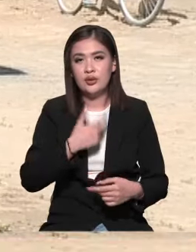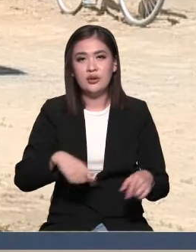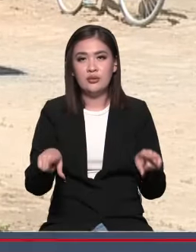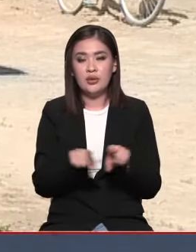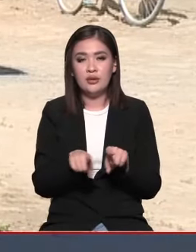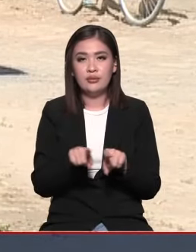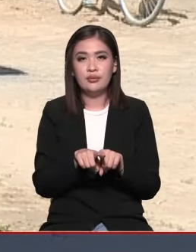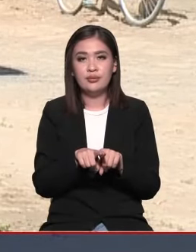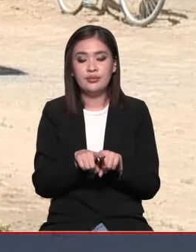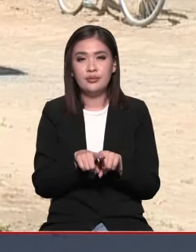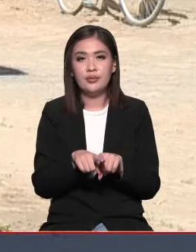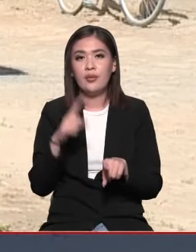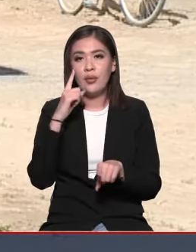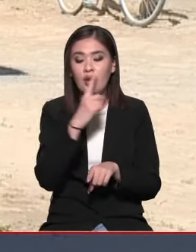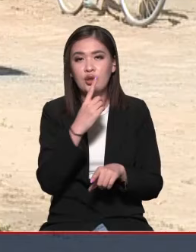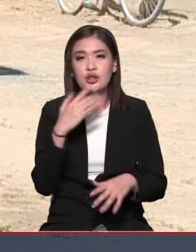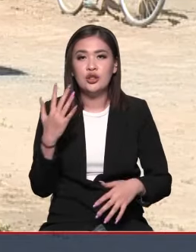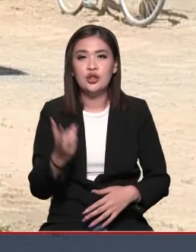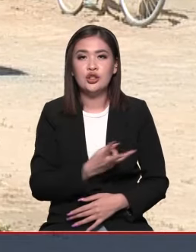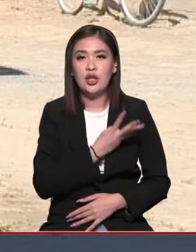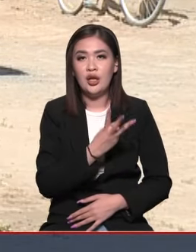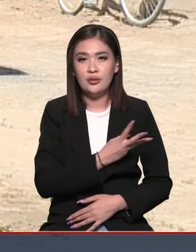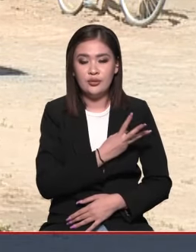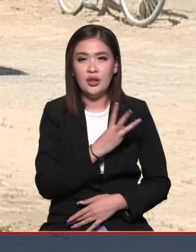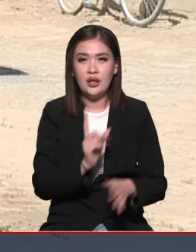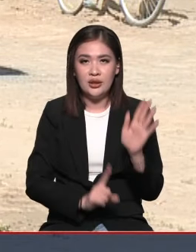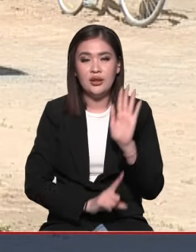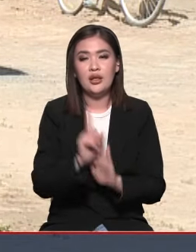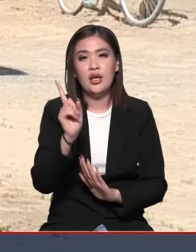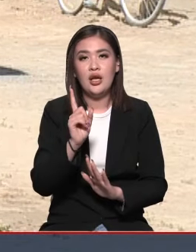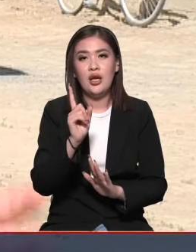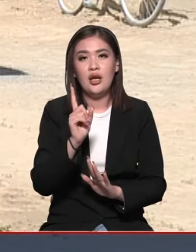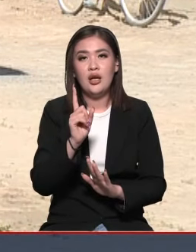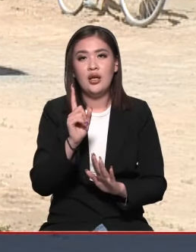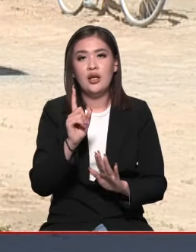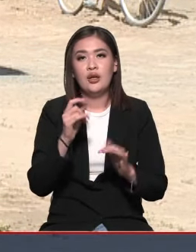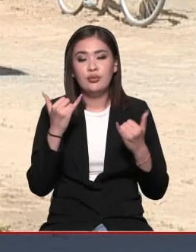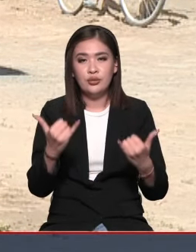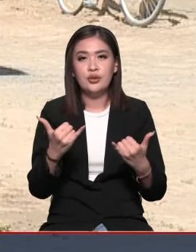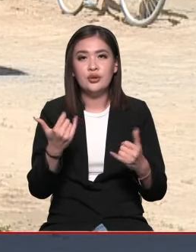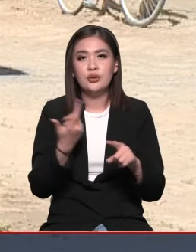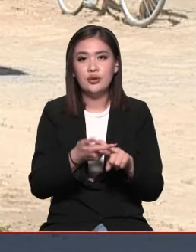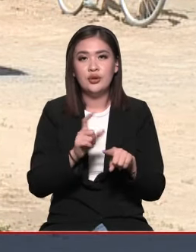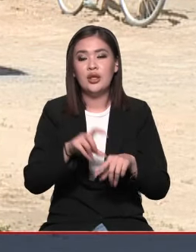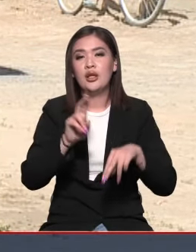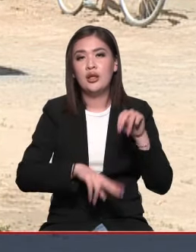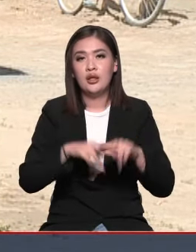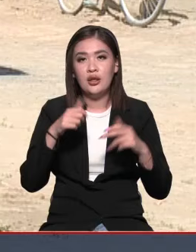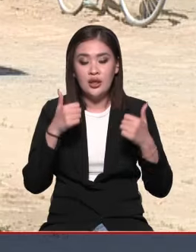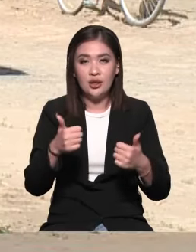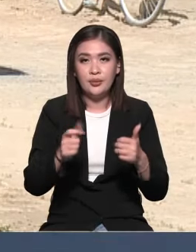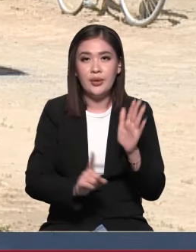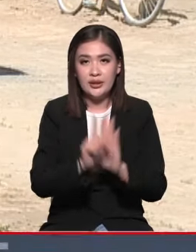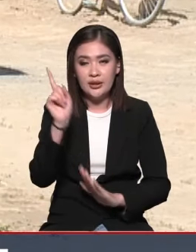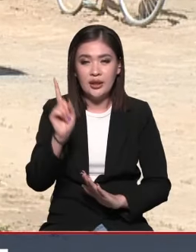жаңаша көзқараспен шабыттанып кірісіп жатырмыз. Съемка бүгін жақсы көңіл күймен басталды. Режиссер